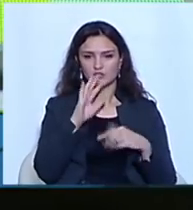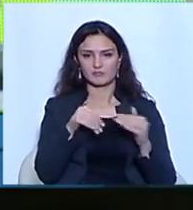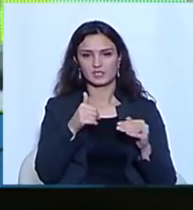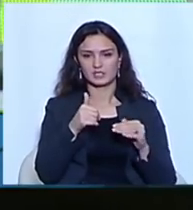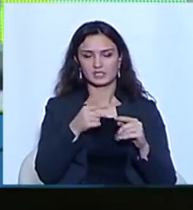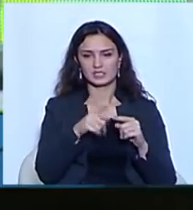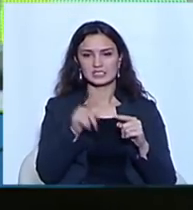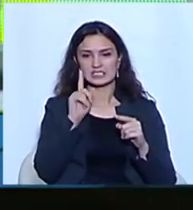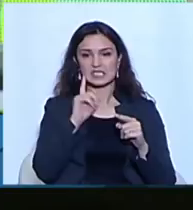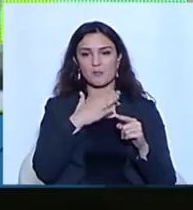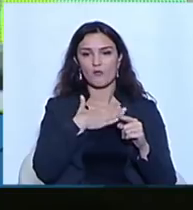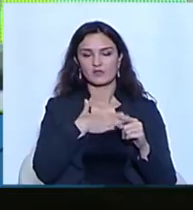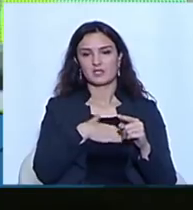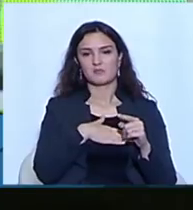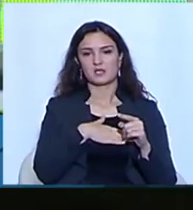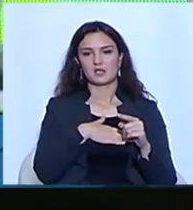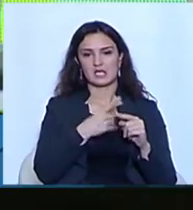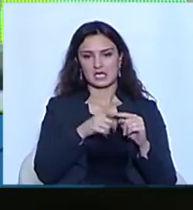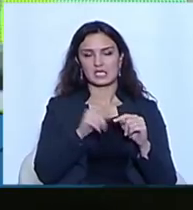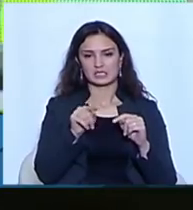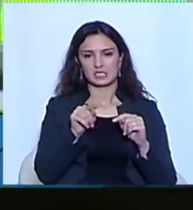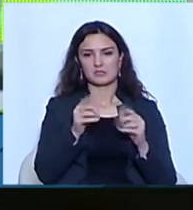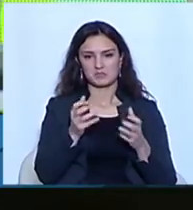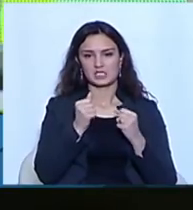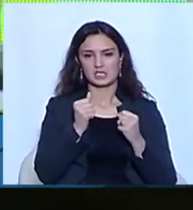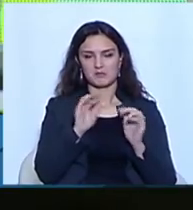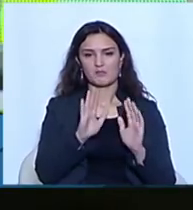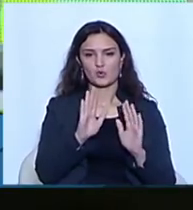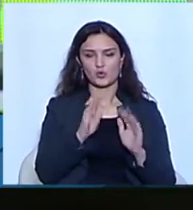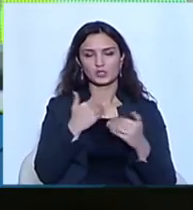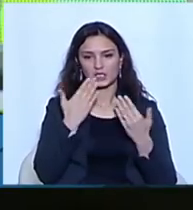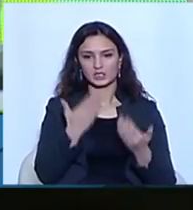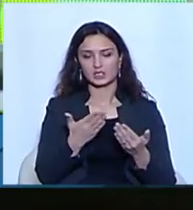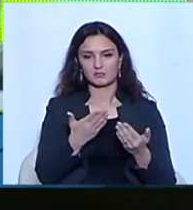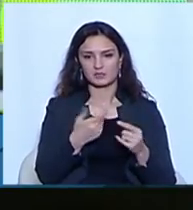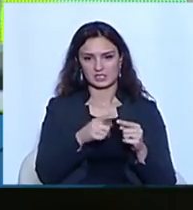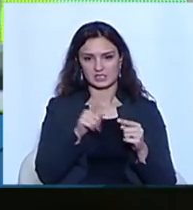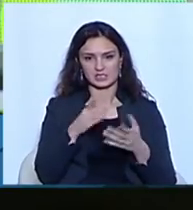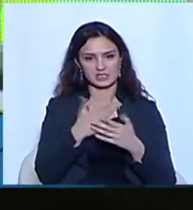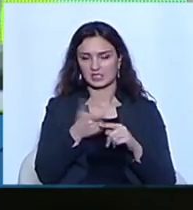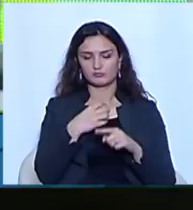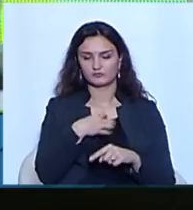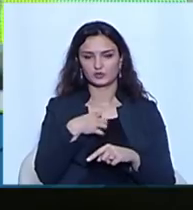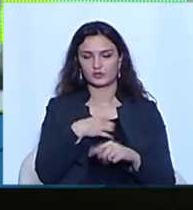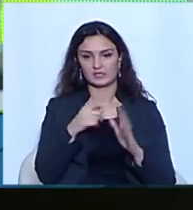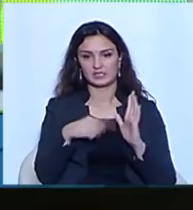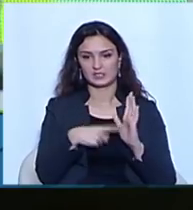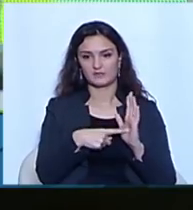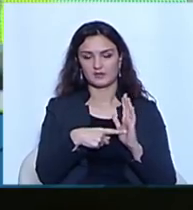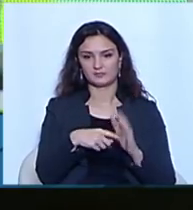ანუ სიამოვნება აქედან მიიღება მხოლოდ? აი ეს არის ძალიან მნიშვნელოვანი